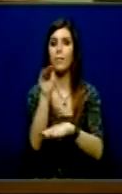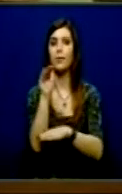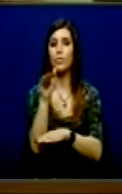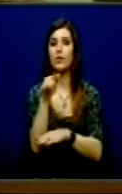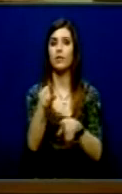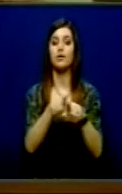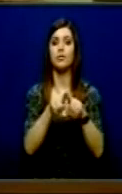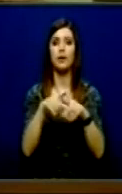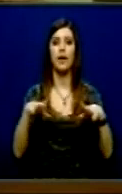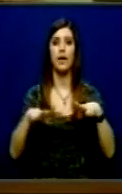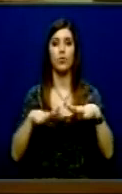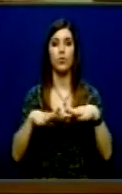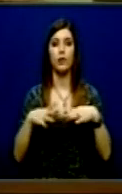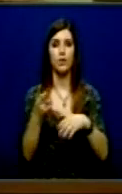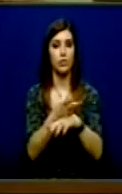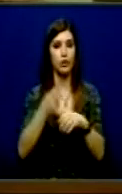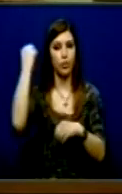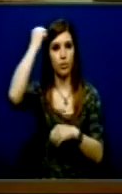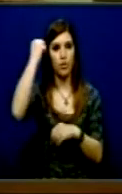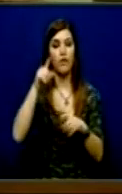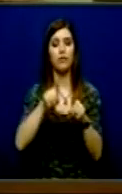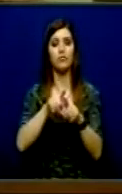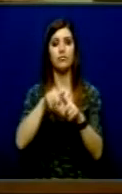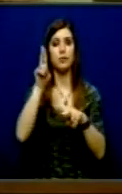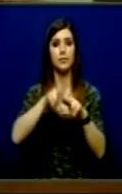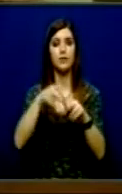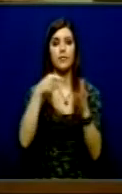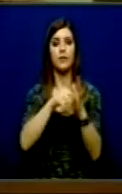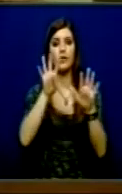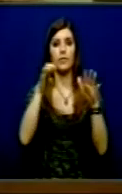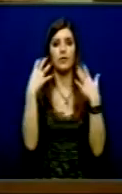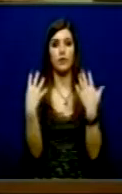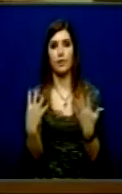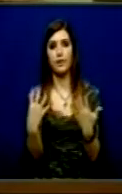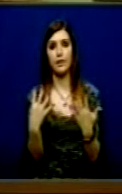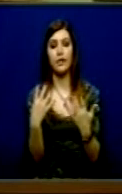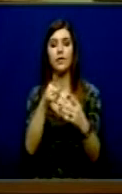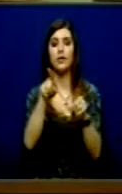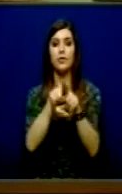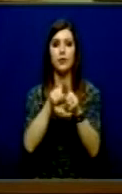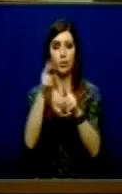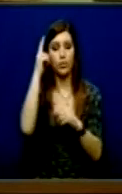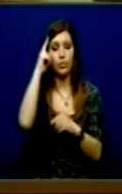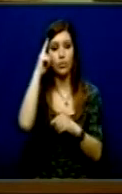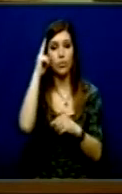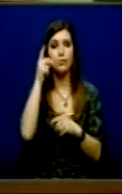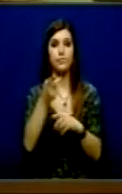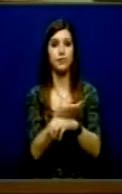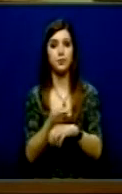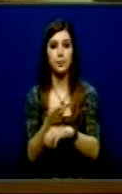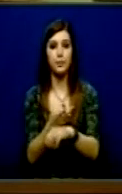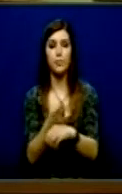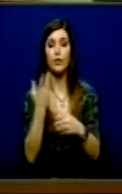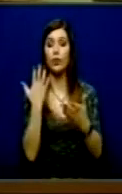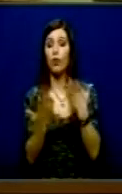me Republikën e Kosovës të shpallur në vitin 1990. E njohim atë, apo e